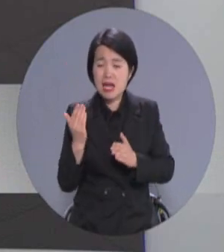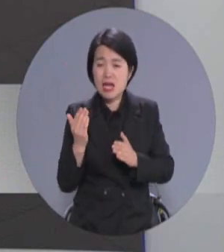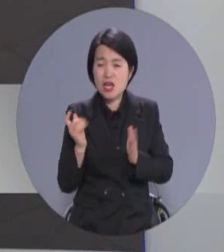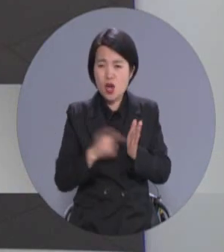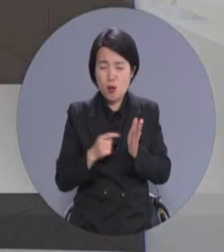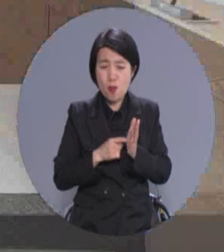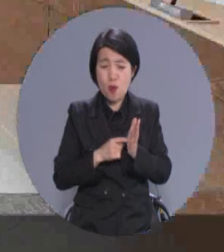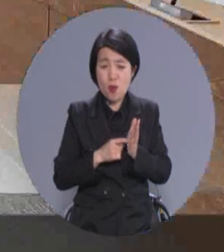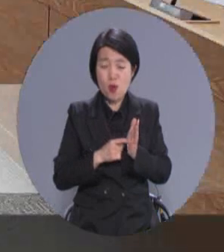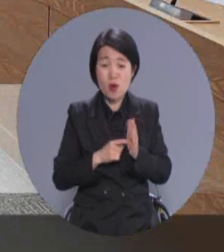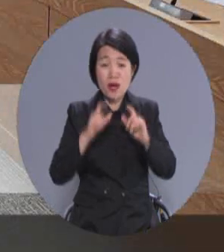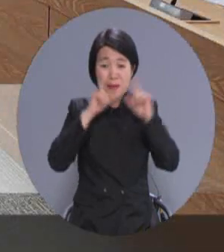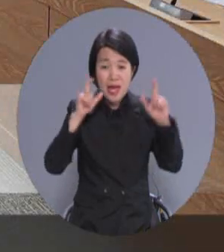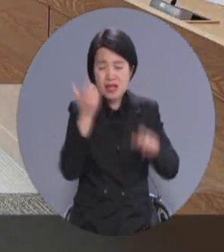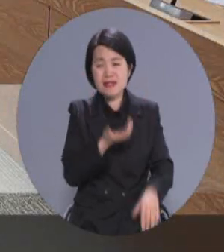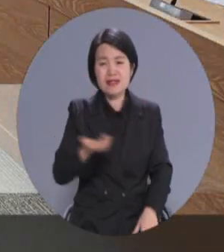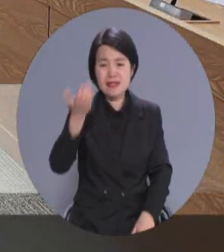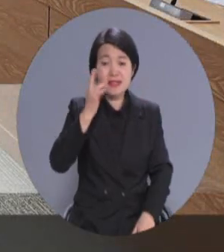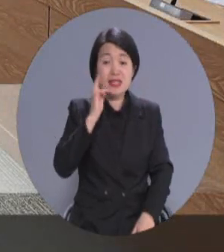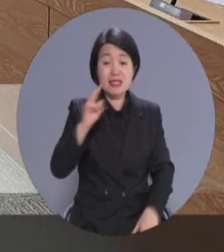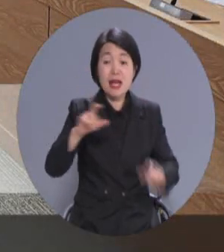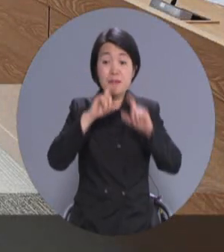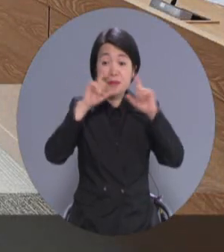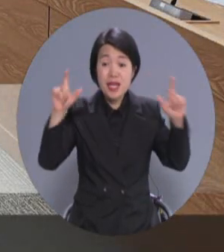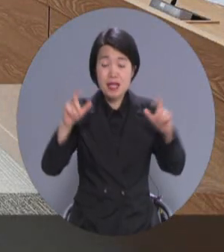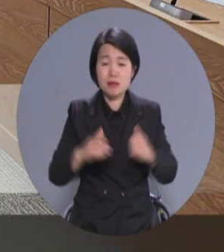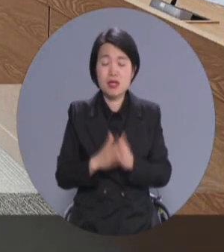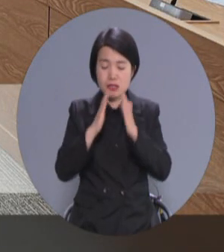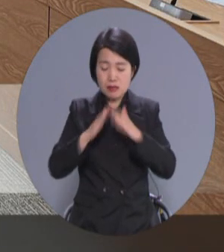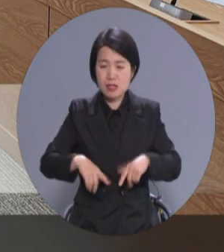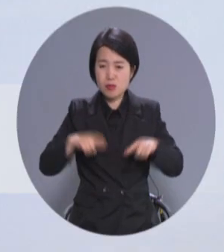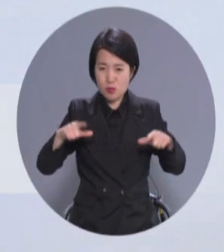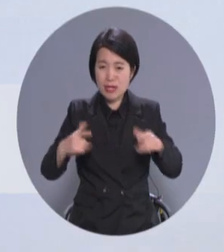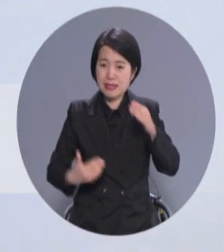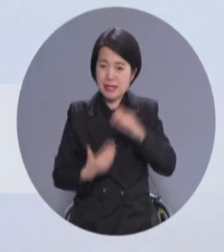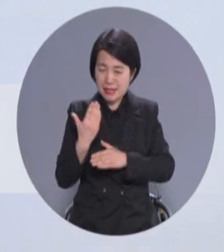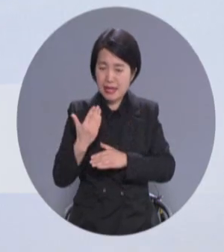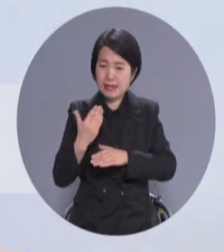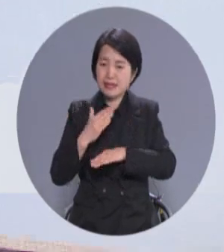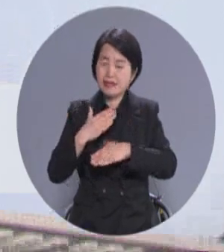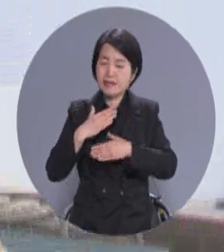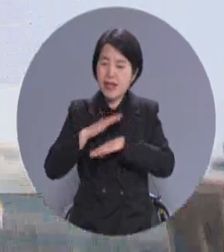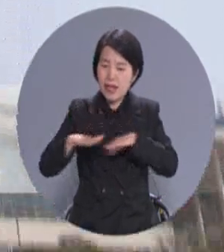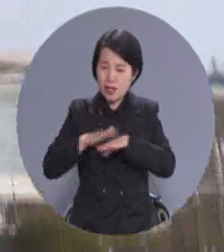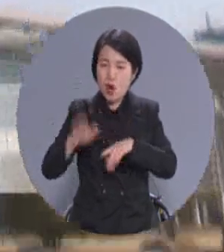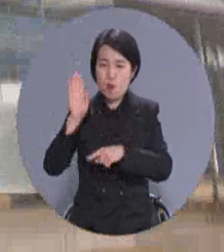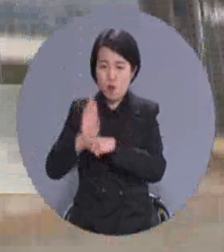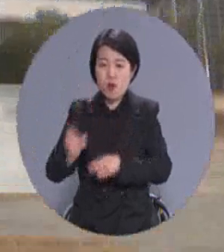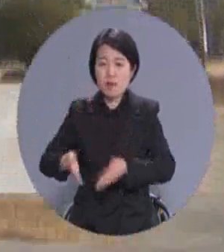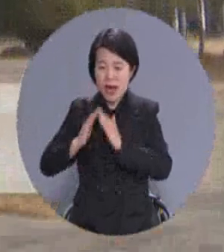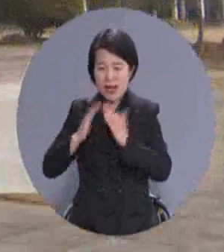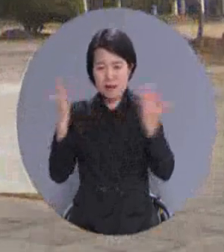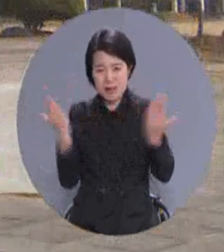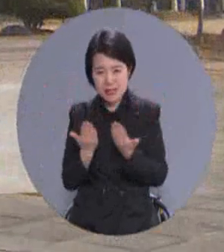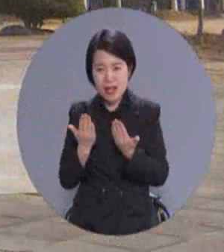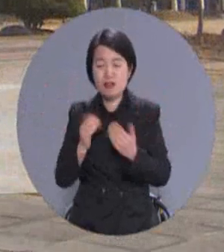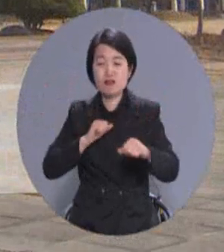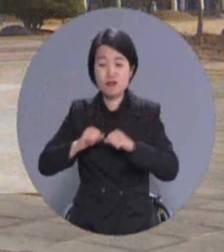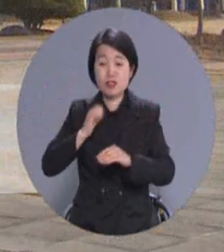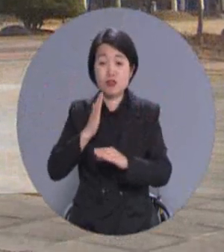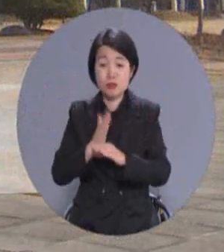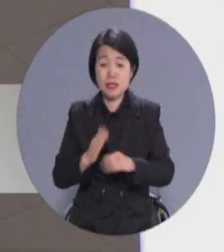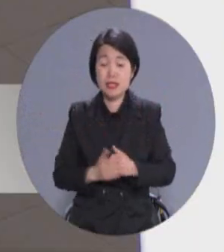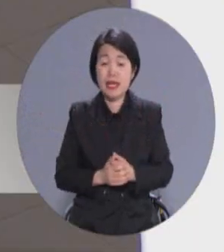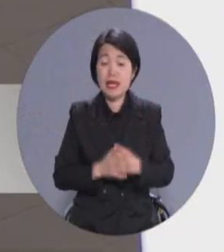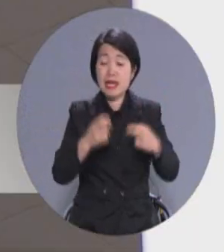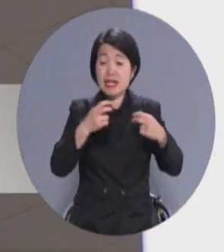보건의료재난경보단계가 최고단계인 심각단계로 격상됨에 따라 전라남도가 재난안전대책본부를 구성해 대응에 나섰습니다.